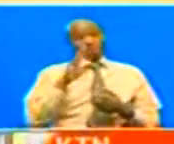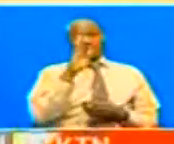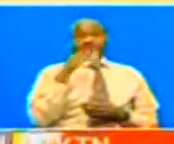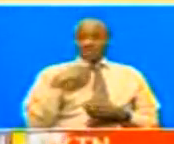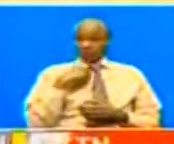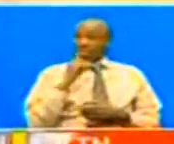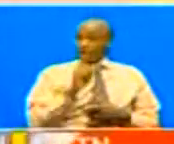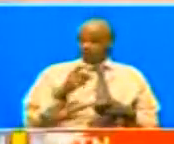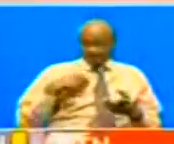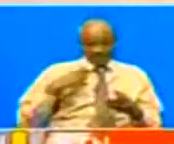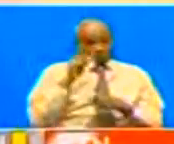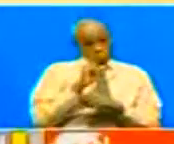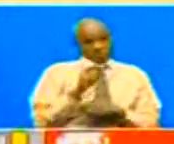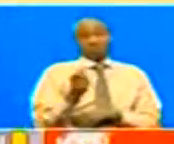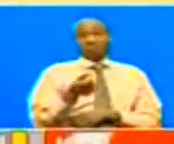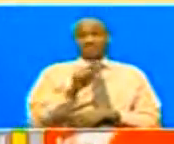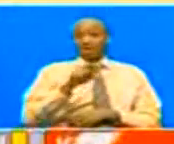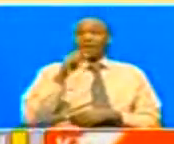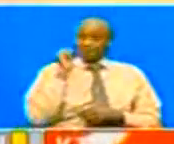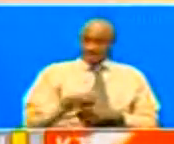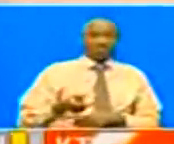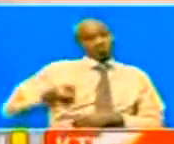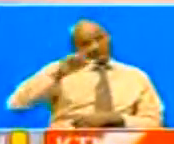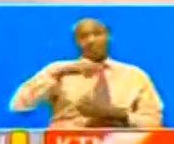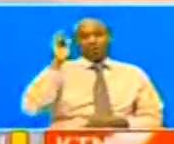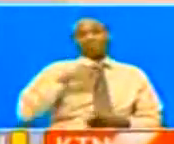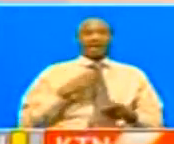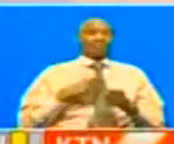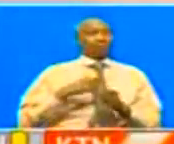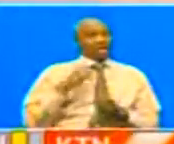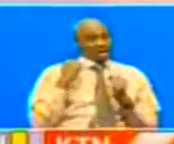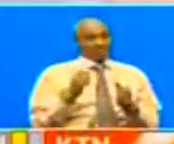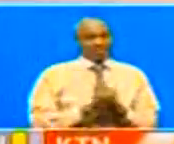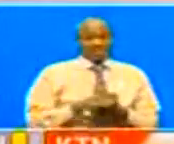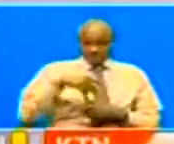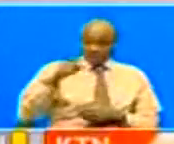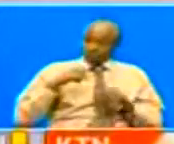za utumizi wa dawa michezoni ni sharti iongezewe. Kwa sasa Claudio anaendelea na